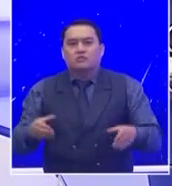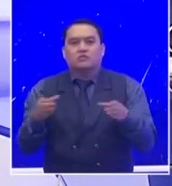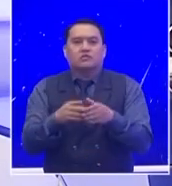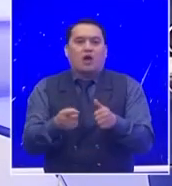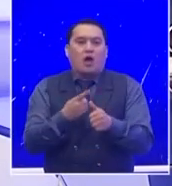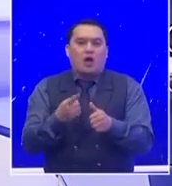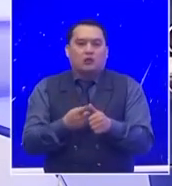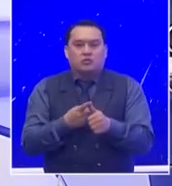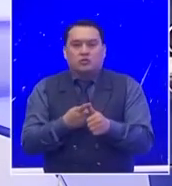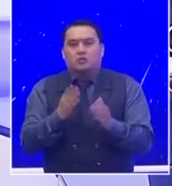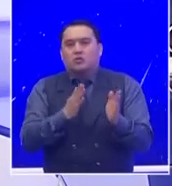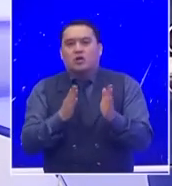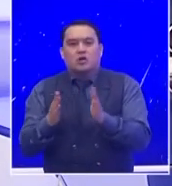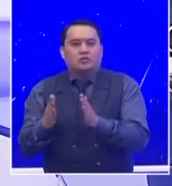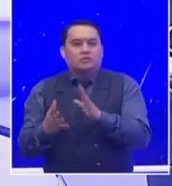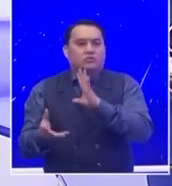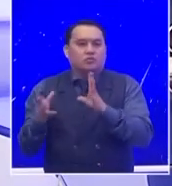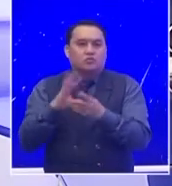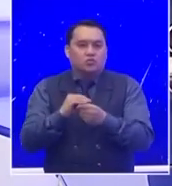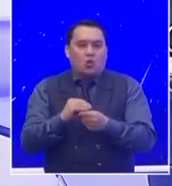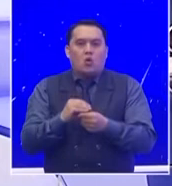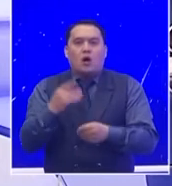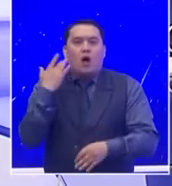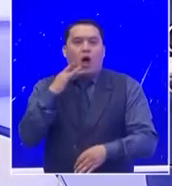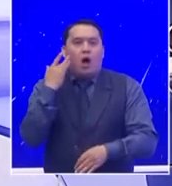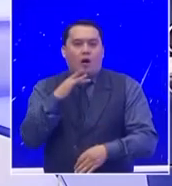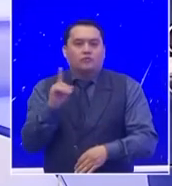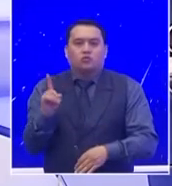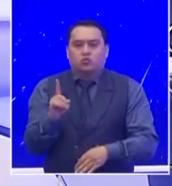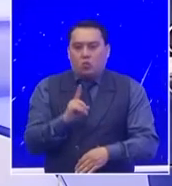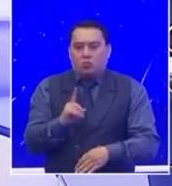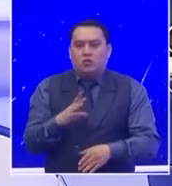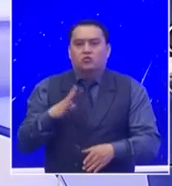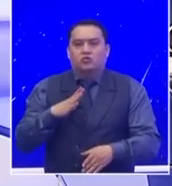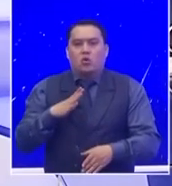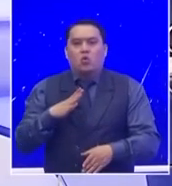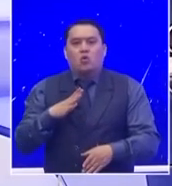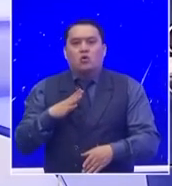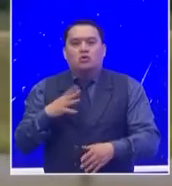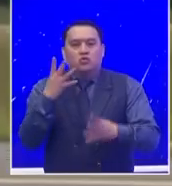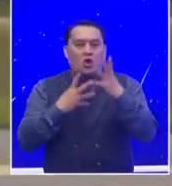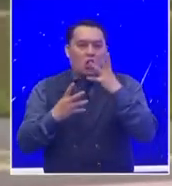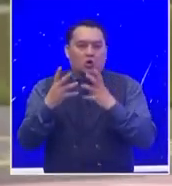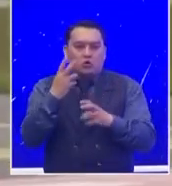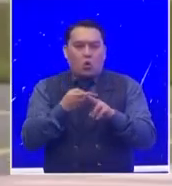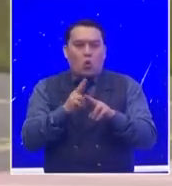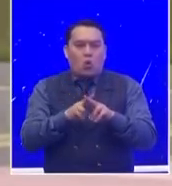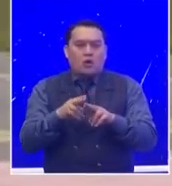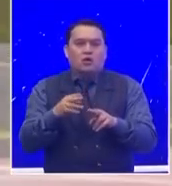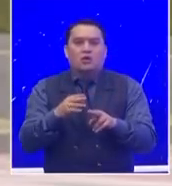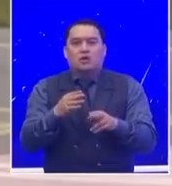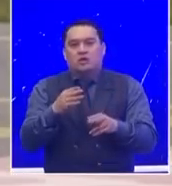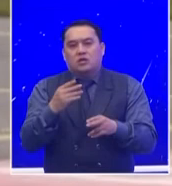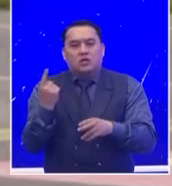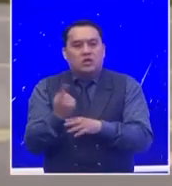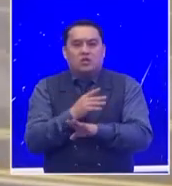назвали непропорциональной. Но в целом шаг Вашингтона укладывается в картину происходящего. Удар серьезный, но уже далеко